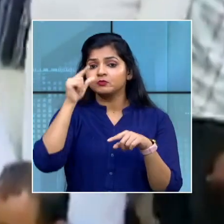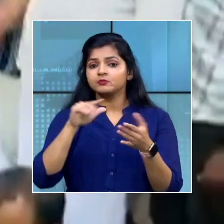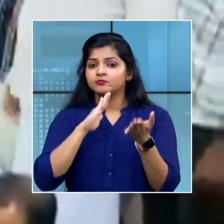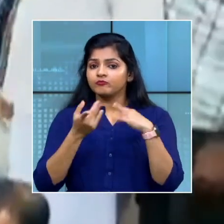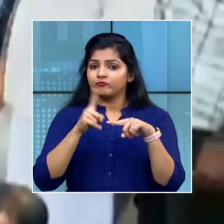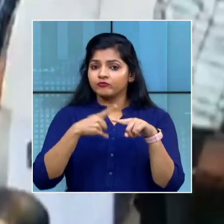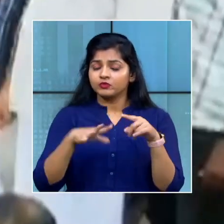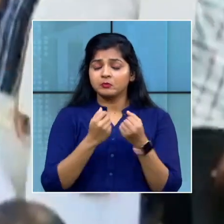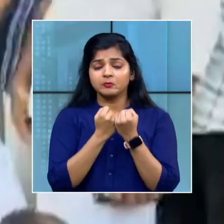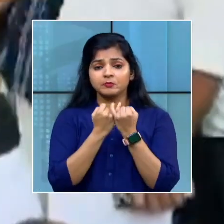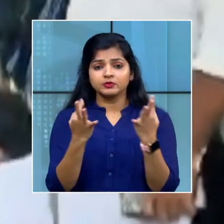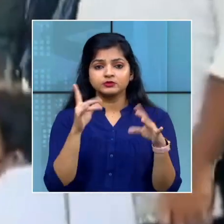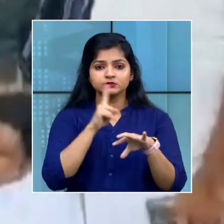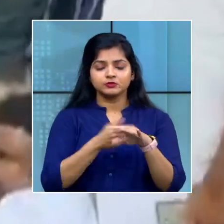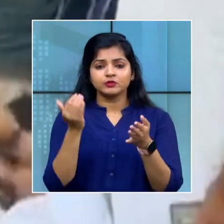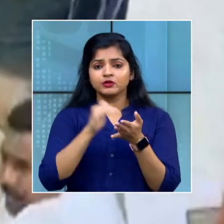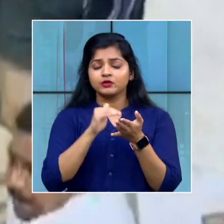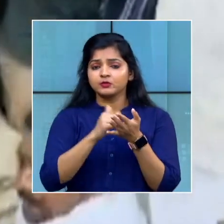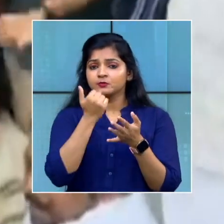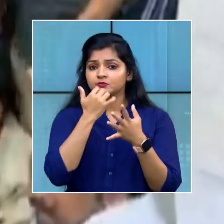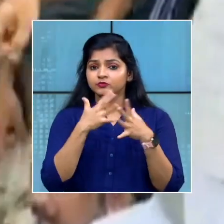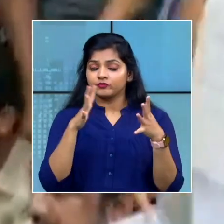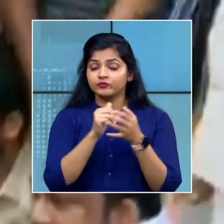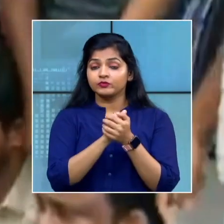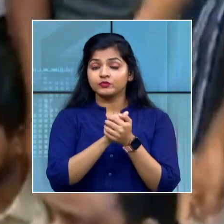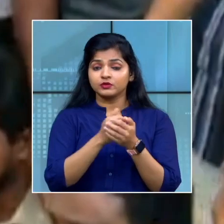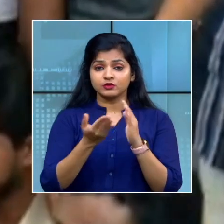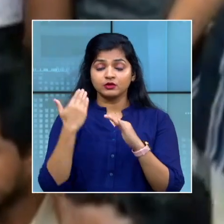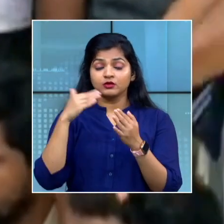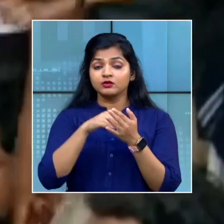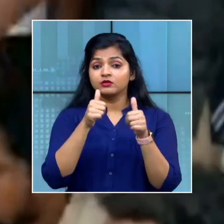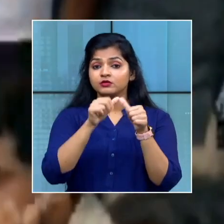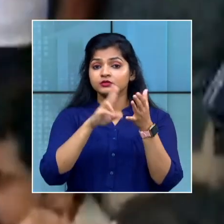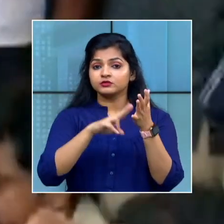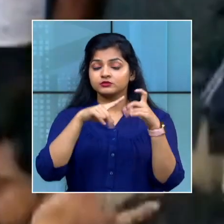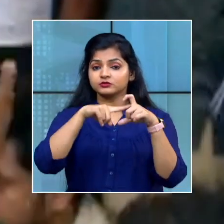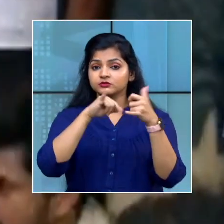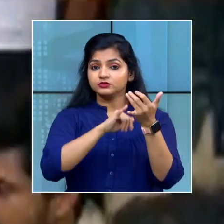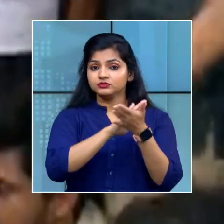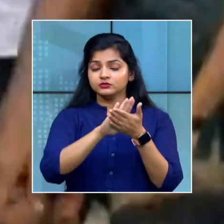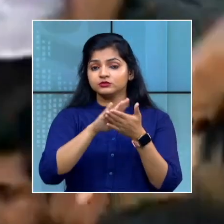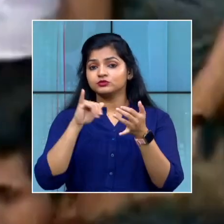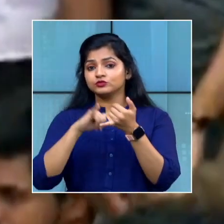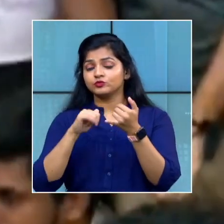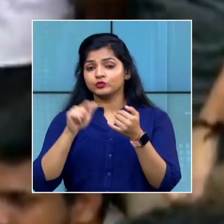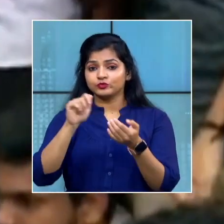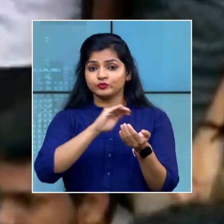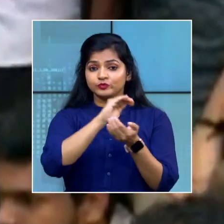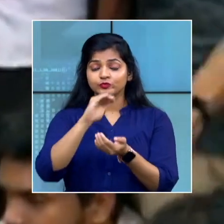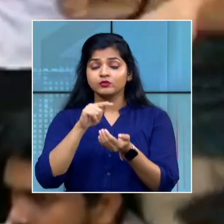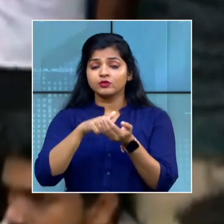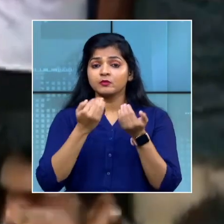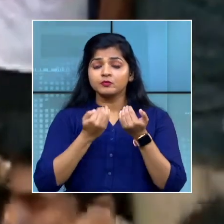ഉണ്ടാകുന്നു. അതിനകത്തുള്ള ഏറ്റവും ഒടുവിലത്തെ സംഭവമാണ് ആലപ്പുഴ ലജനത്ത് വാർഡിൽ അനീഷ് സുറുമി ദമ്പതികളുടെ കുഞ്ഞിന് വൈകല്യത്തോടുകൂടി